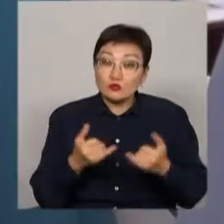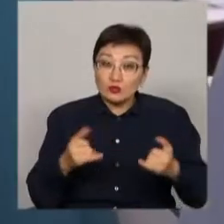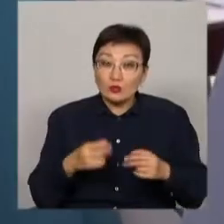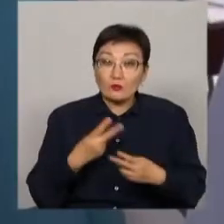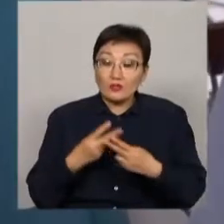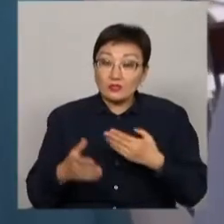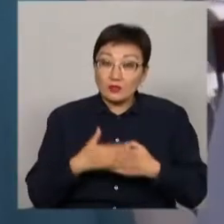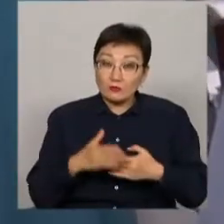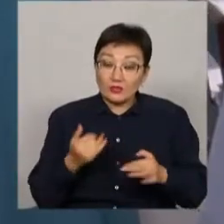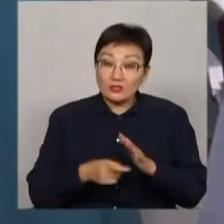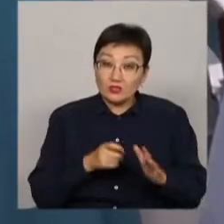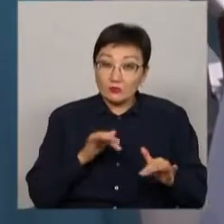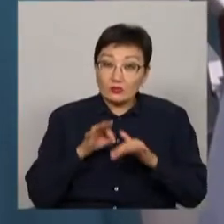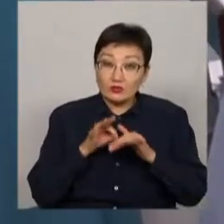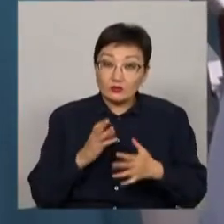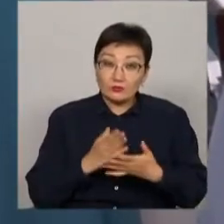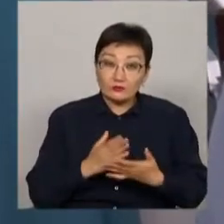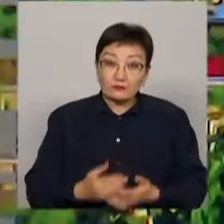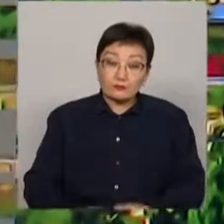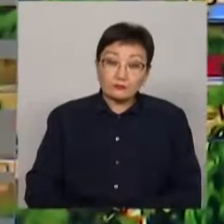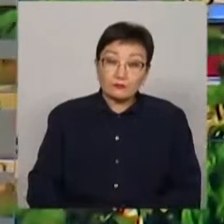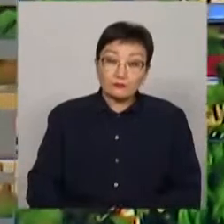болған. Қазір тергеу амалдары жүріп жатыр.